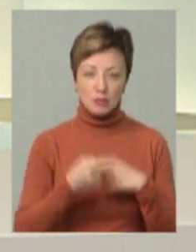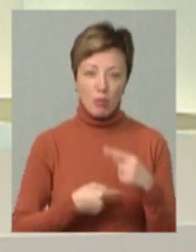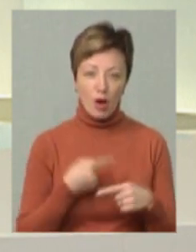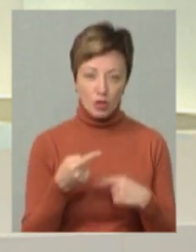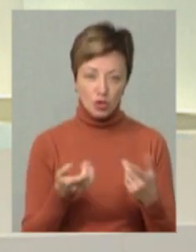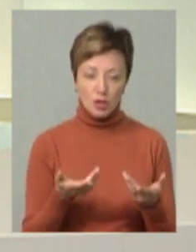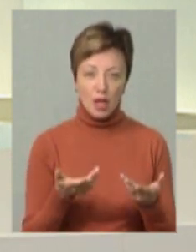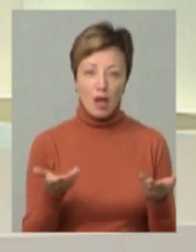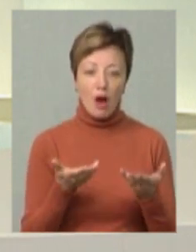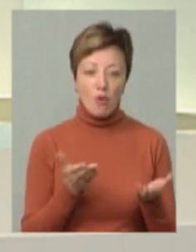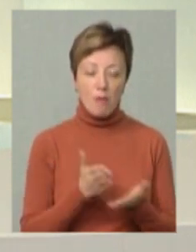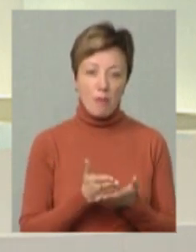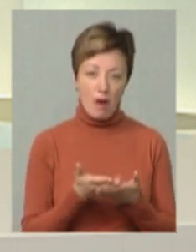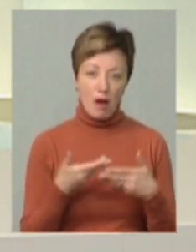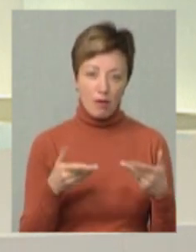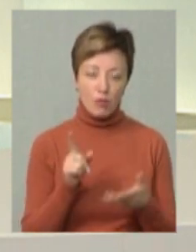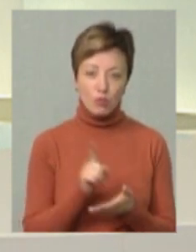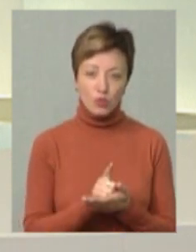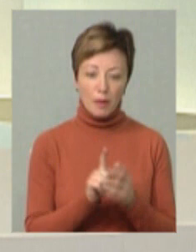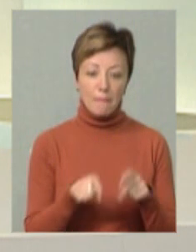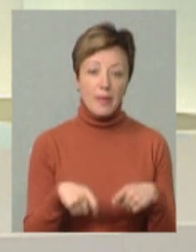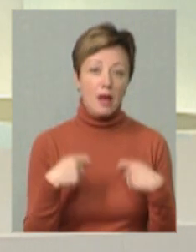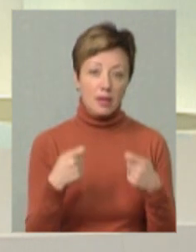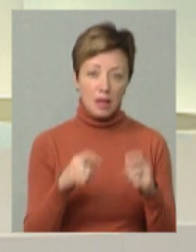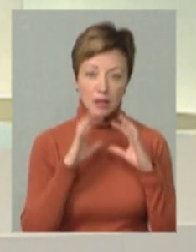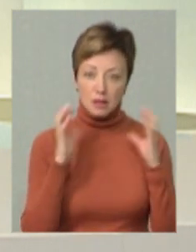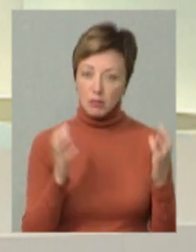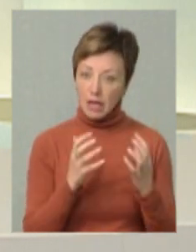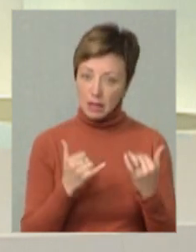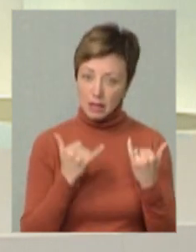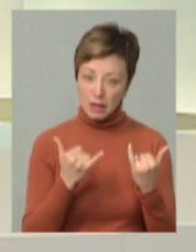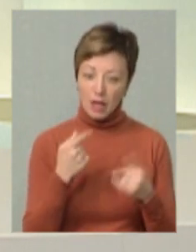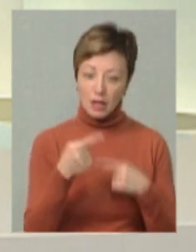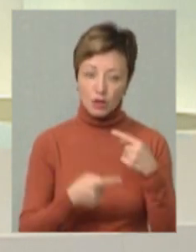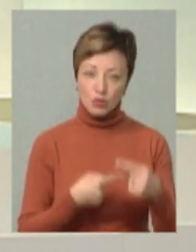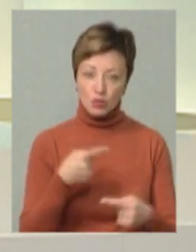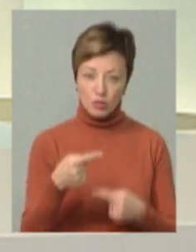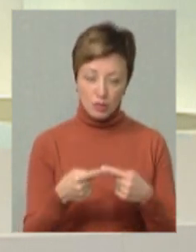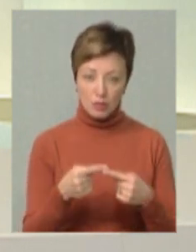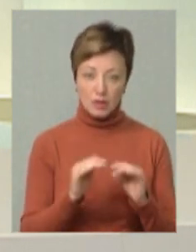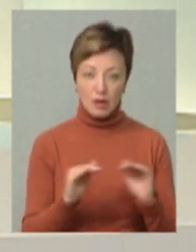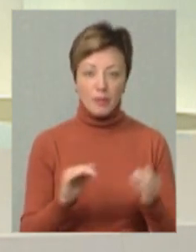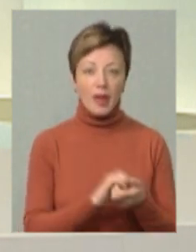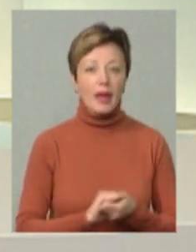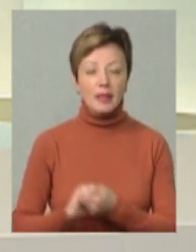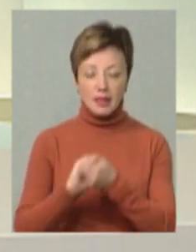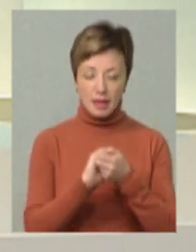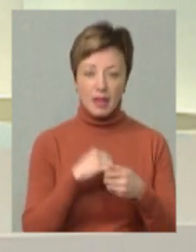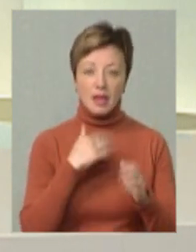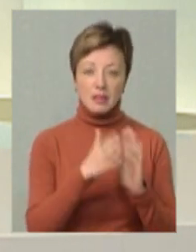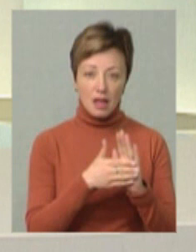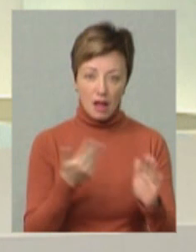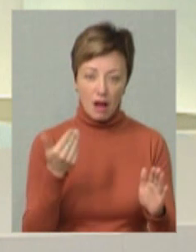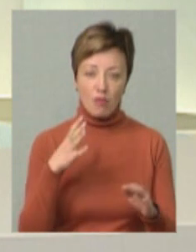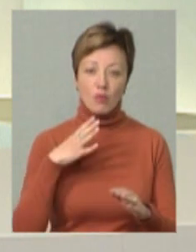спадщини, яку ми маємо і мусимо передати і зберегти для слідуючих поколінь. Ми повинні бути єдині. Я закликав